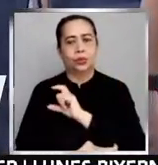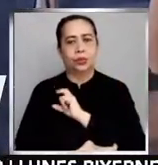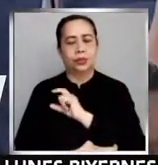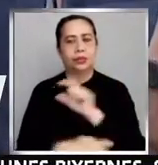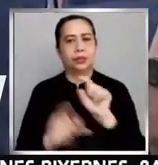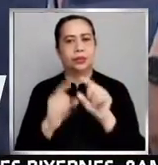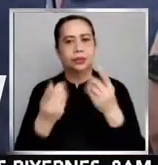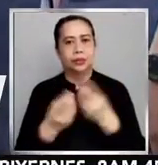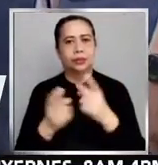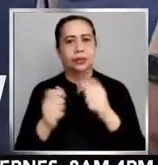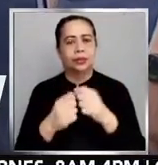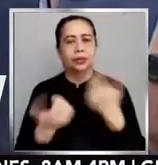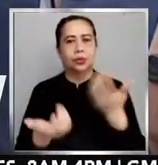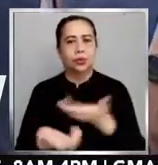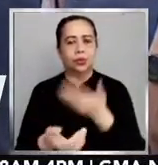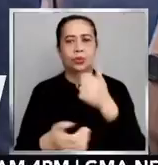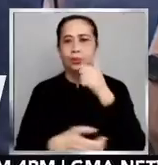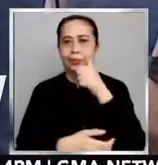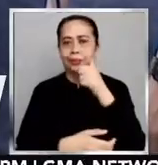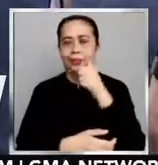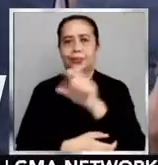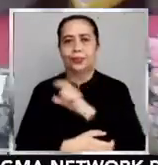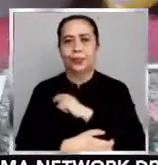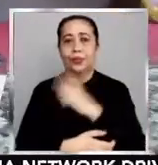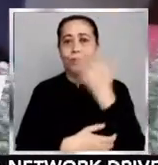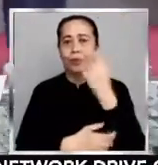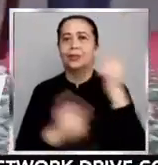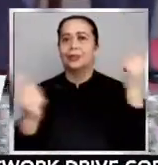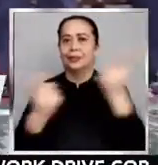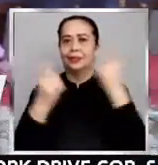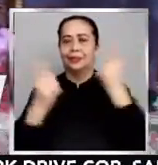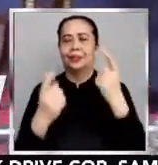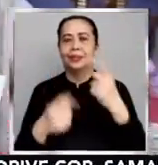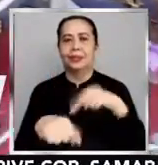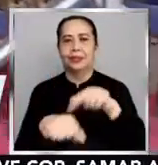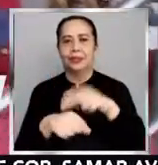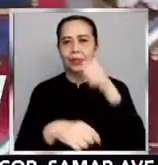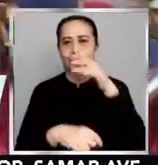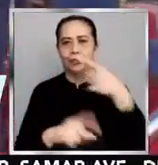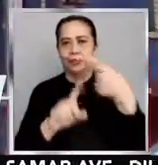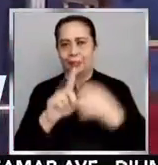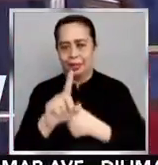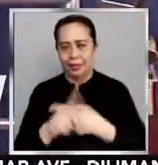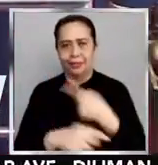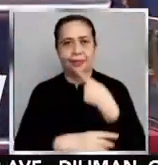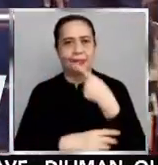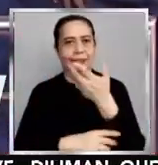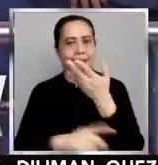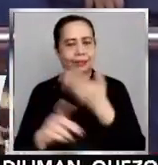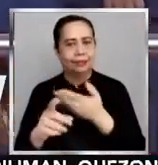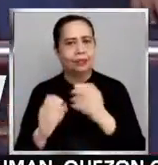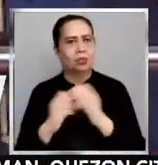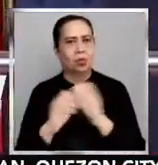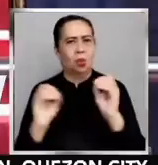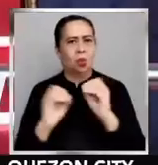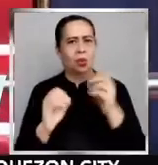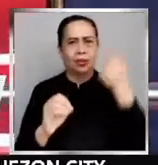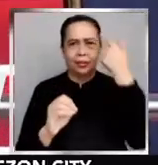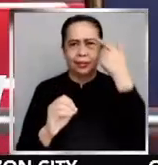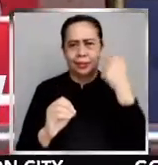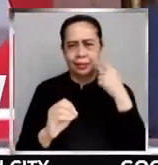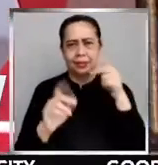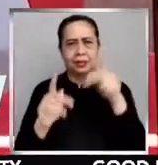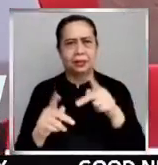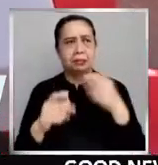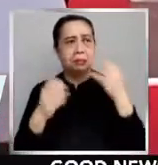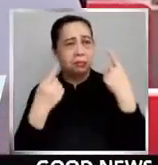aling pulis sa pagdiriwang ng National Women's Month. Sa kanyang talumpati, sinabi niya na wala sa kasarian ng tao kung magtatagumpay